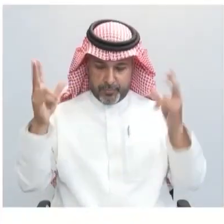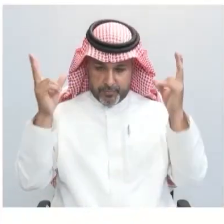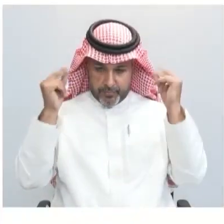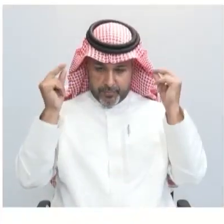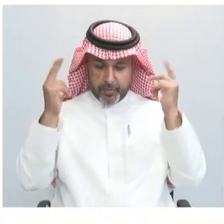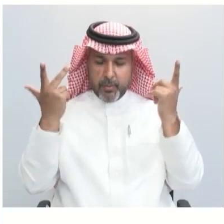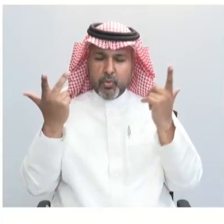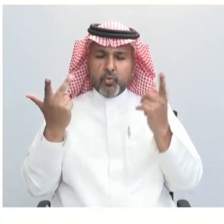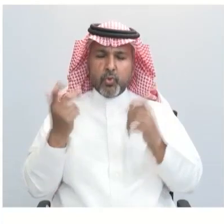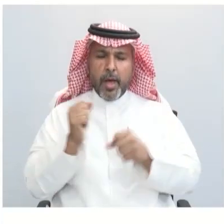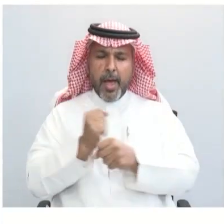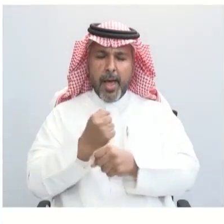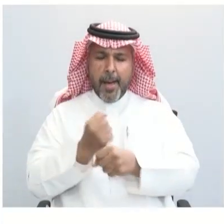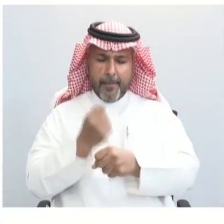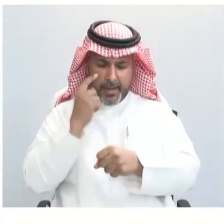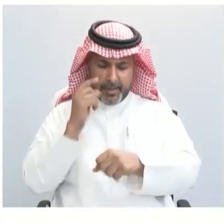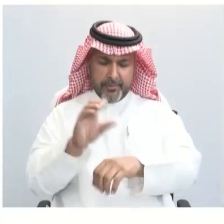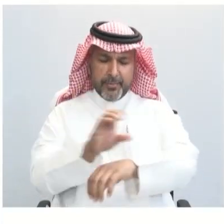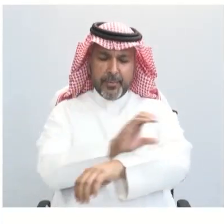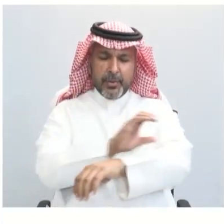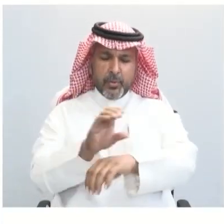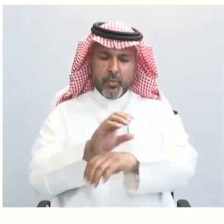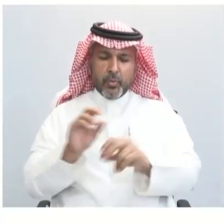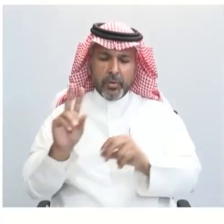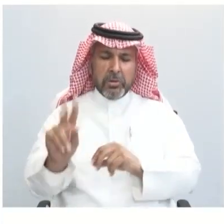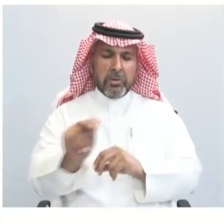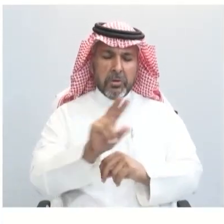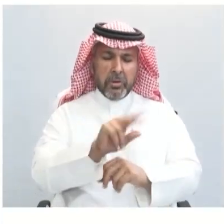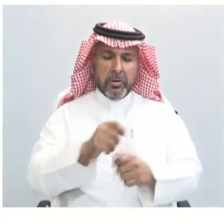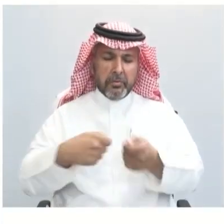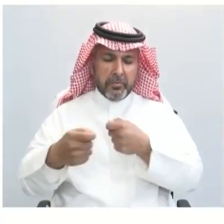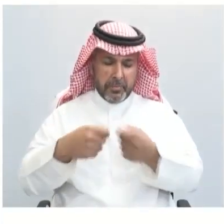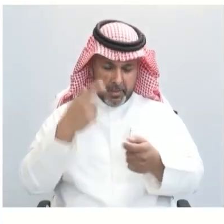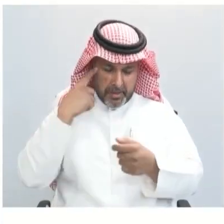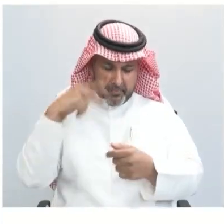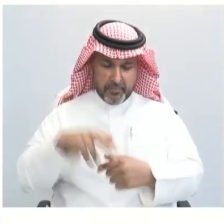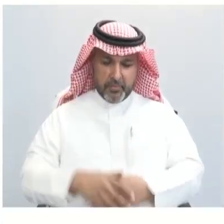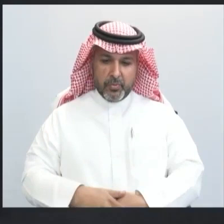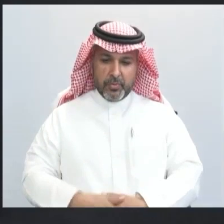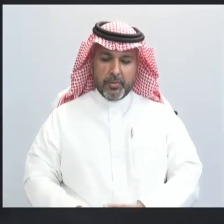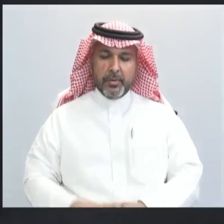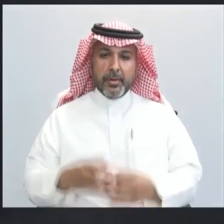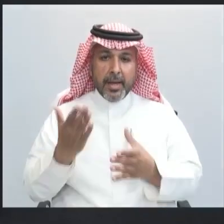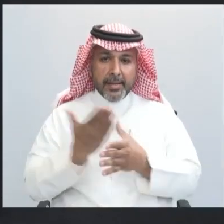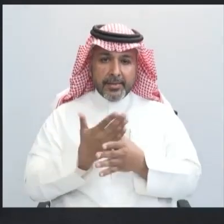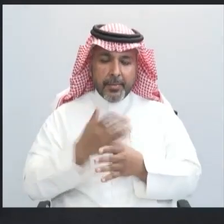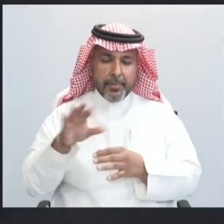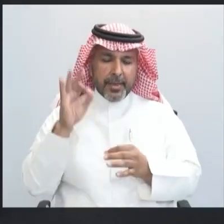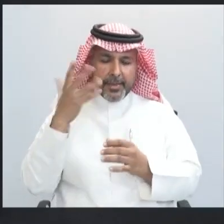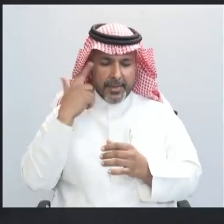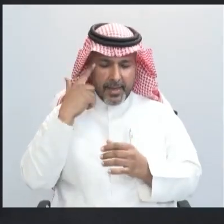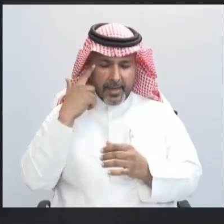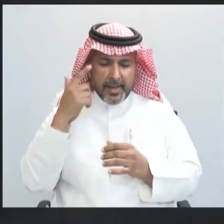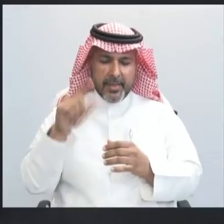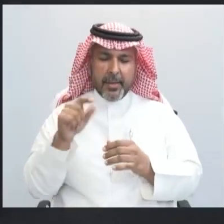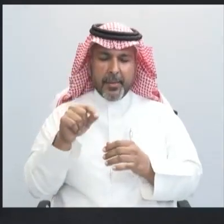هذا الدرس إنشاء منصة التسويق عبر البريد الإلكتروني. تم اختيار منصة ميل تشيمب بسبب عدة محددات،